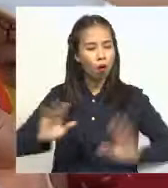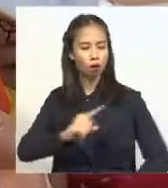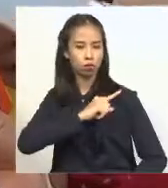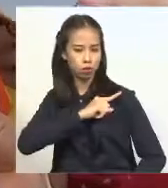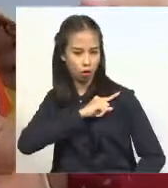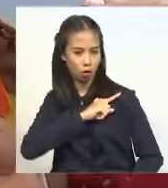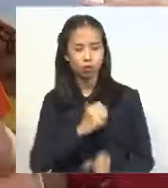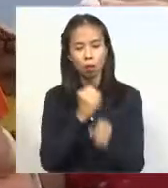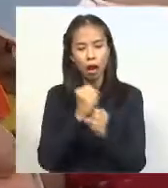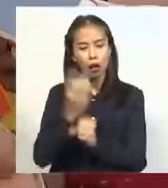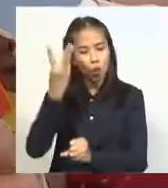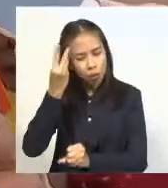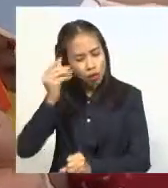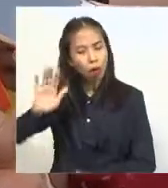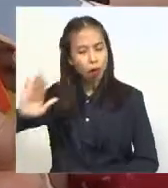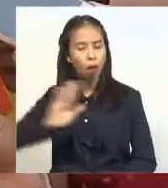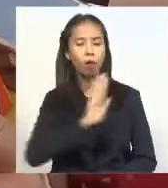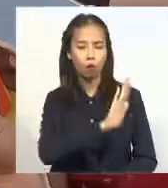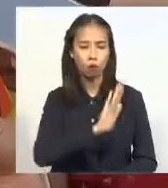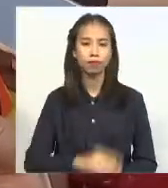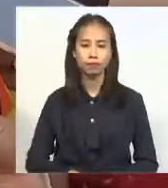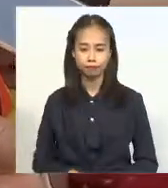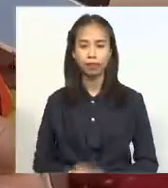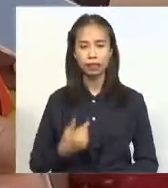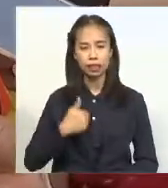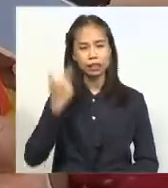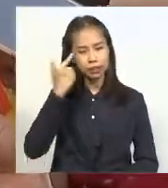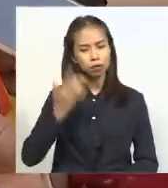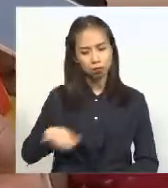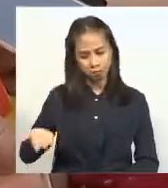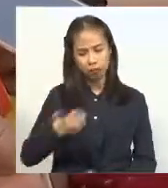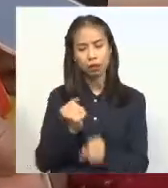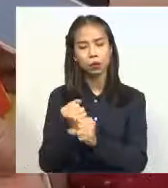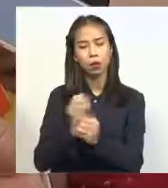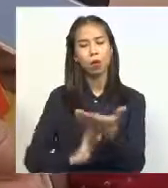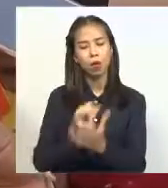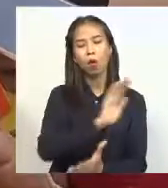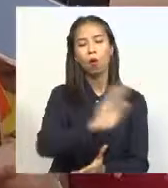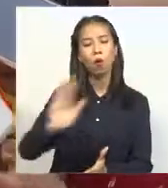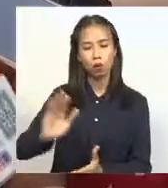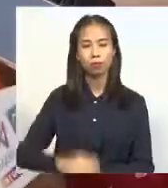างมีจุดยืนทางการเมืองมีความคิดเห็นนะครับก็ขอให้ทุกฝ่ายดำเนินการกันไปนะฮะ